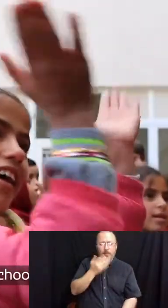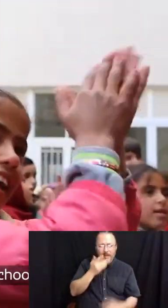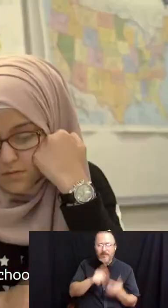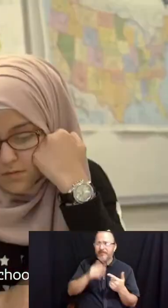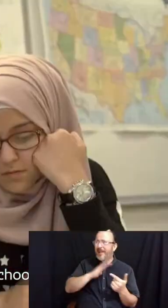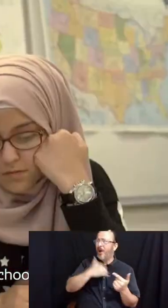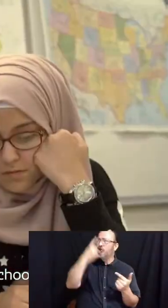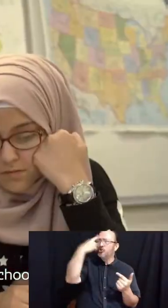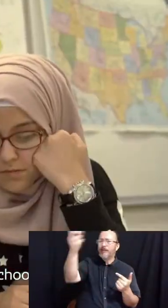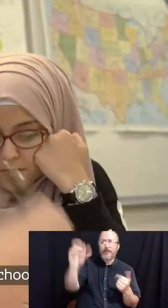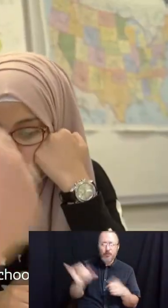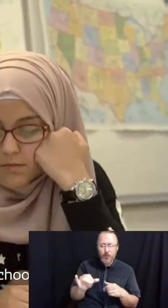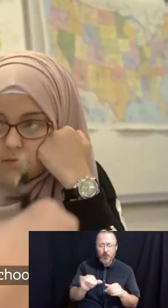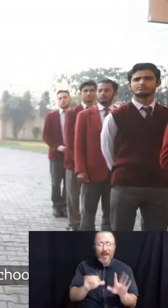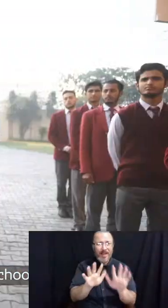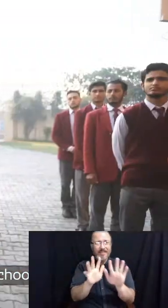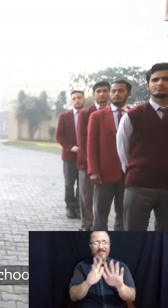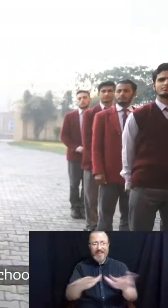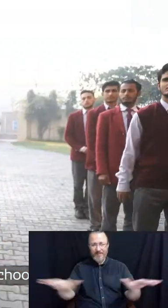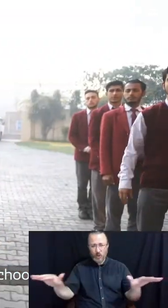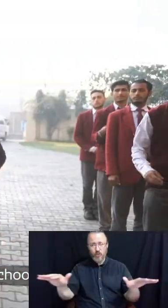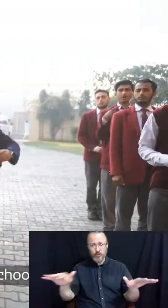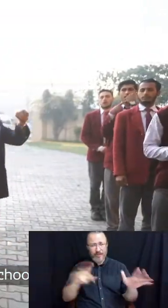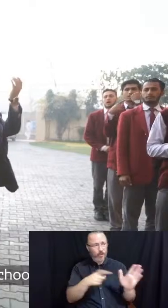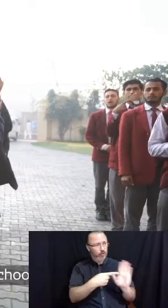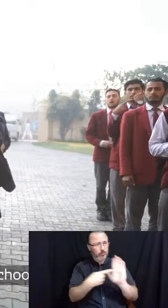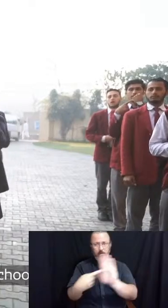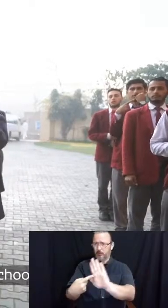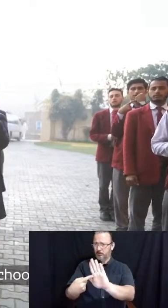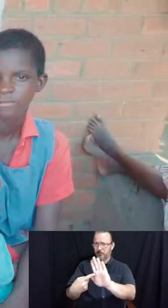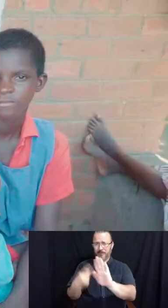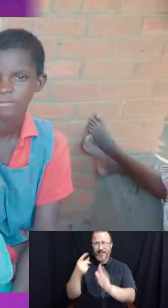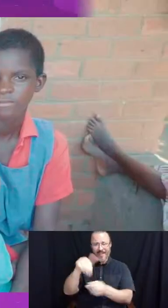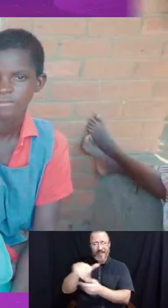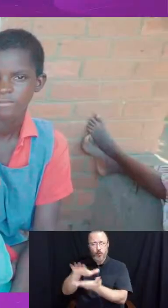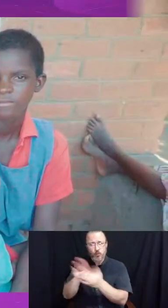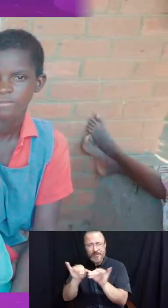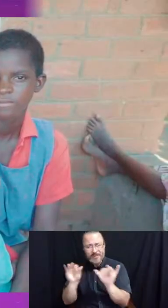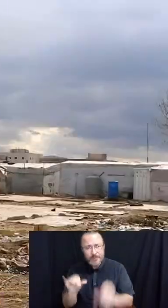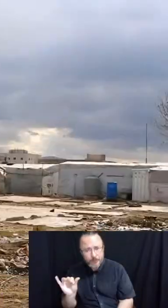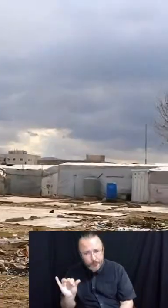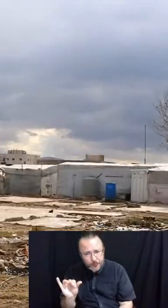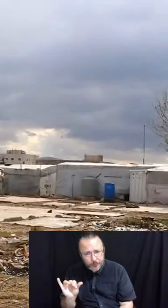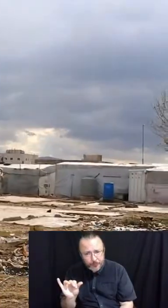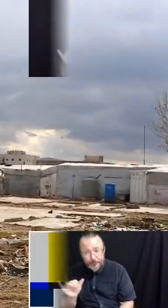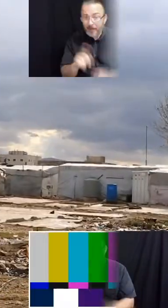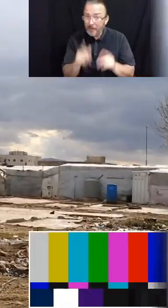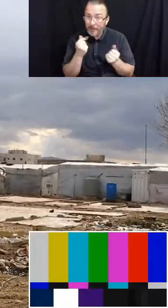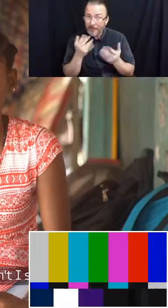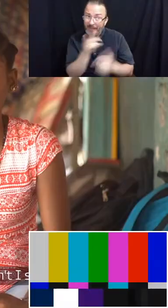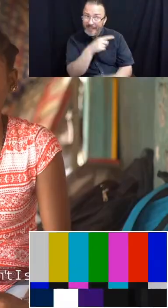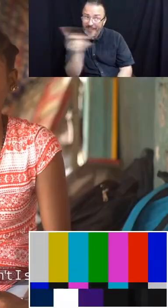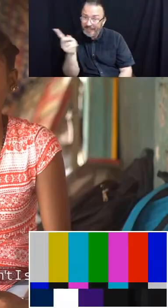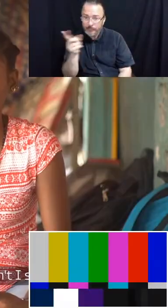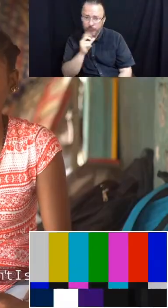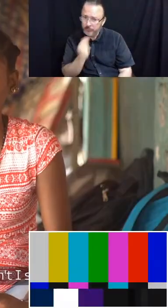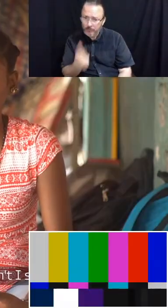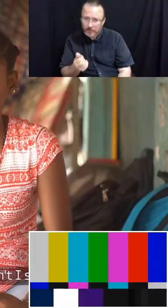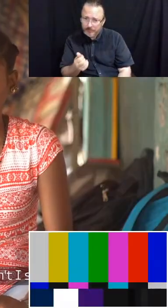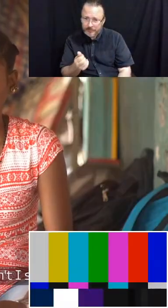Cette diversité doit être reflétée dans tous nos systèmes scolaires. Mais pour nombre d'élèves, ce n'est pas le